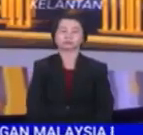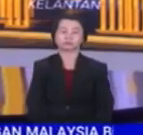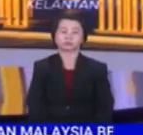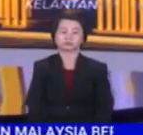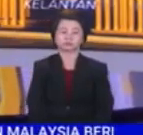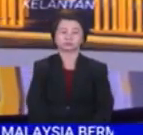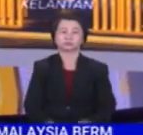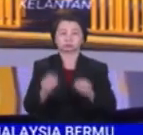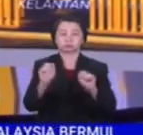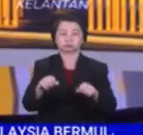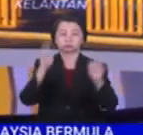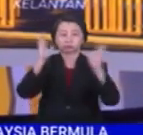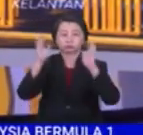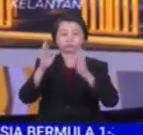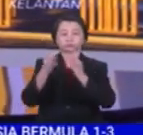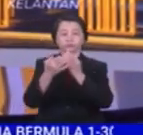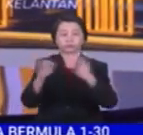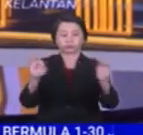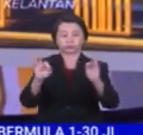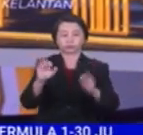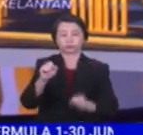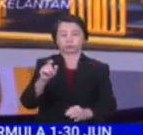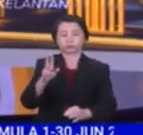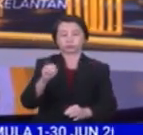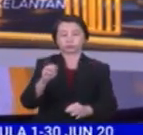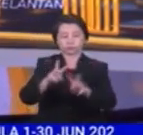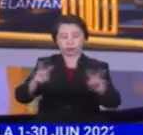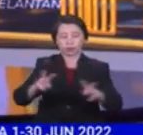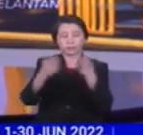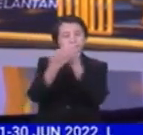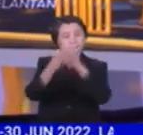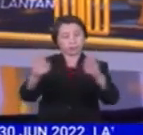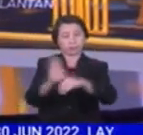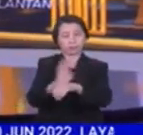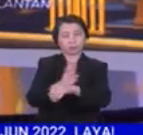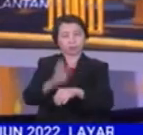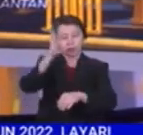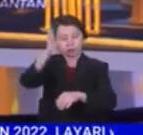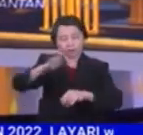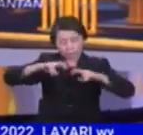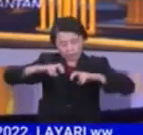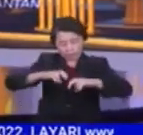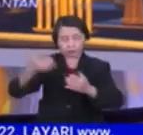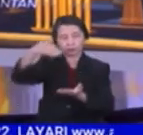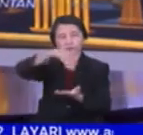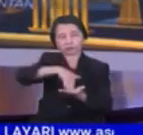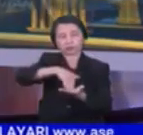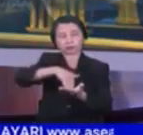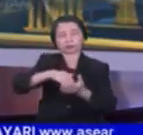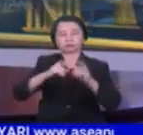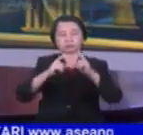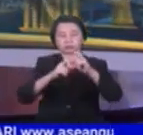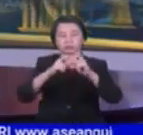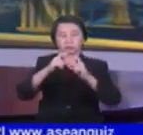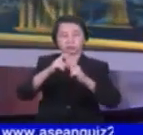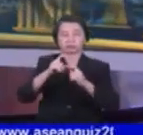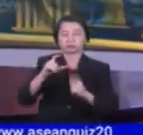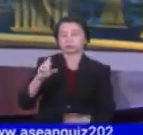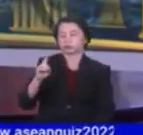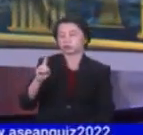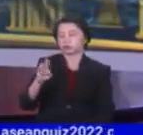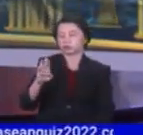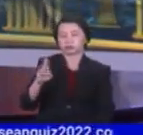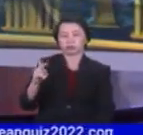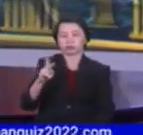Hai kebenaran desain percuma skin wilayah bebas punya gabakal jika Jisoo Mulya dewan bandaraya Kuala Lumpur dbkl